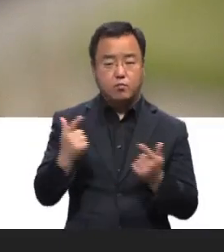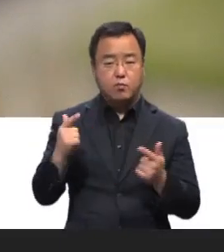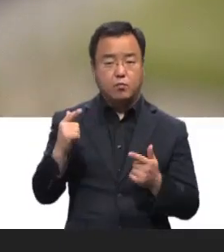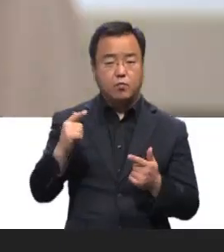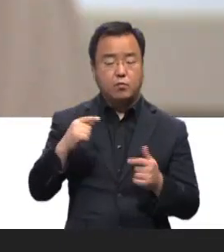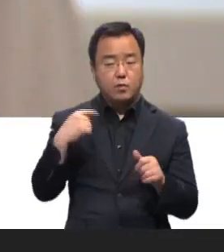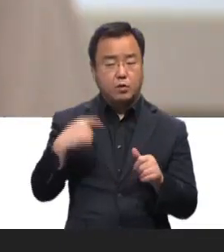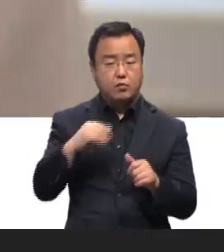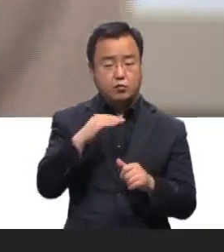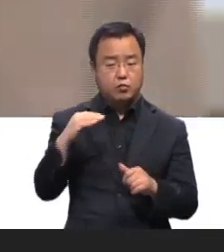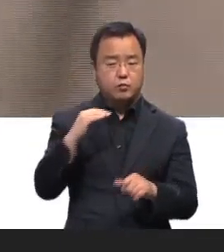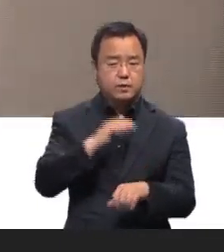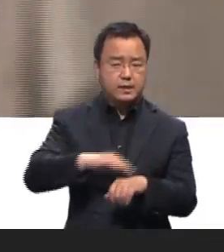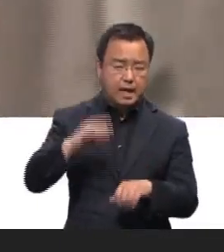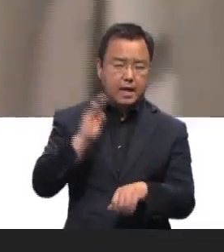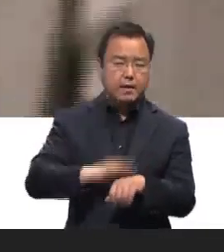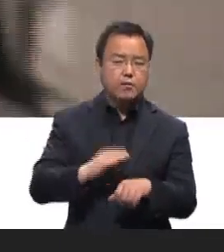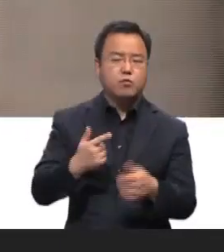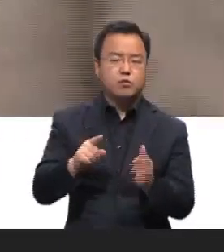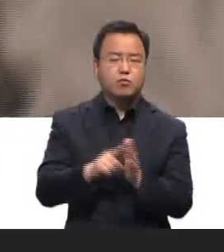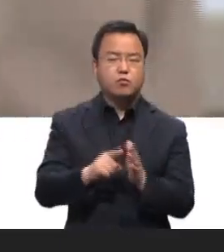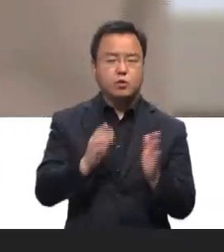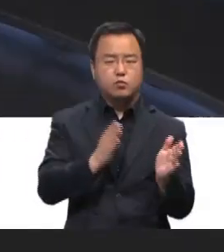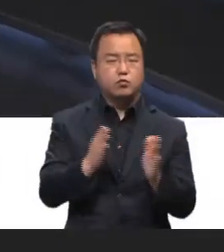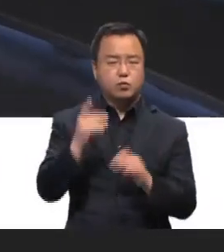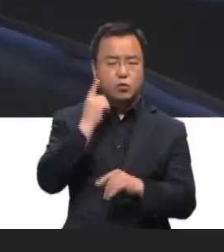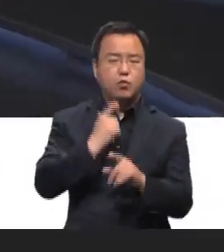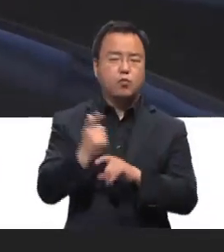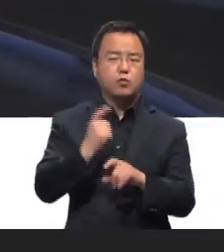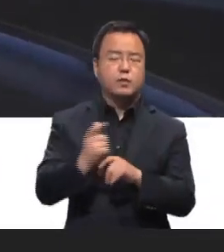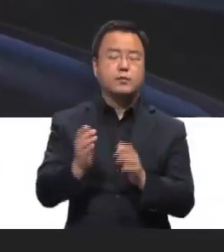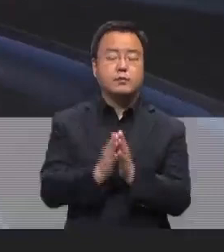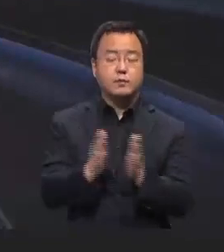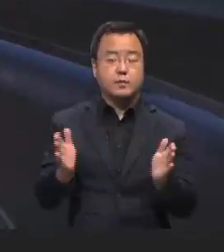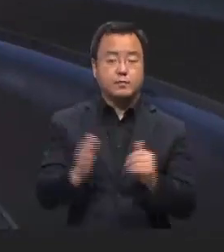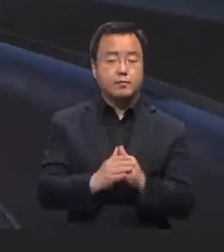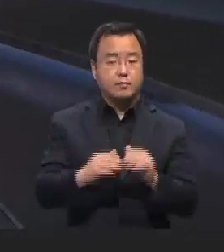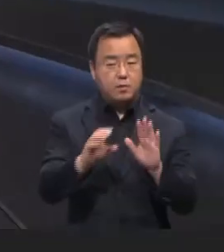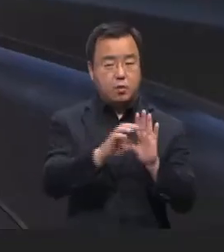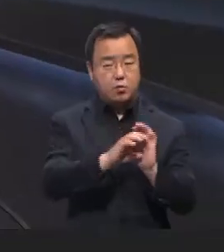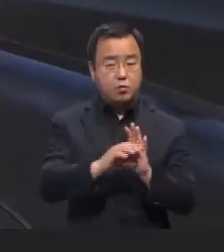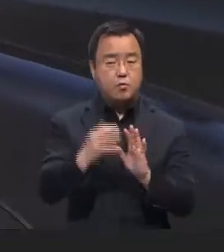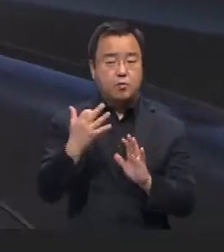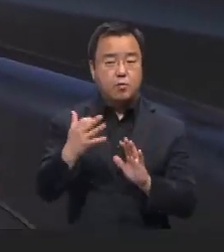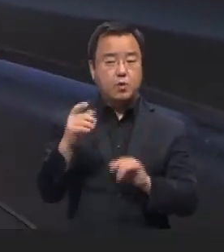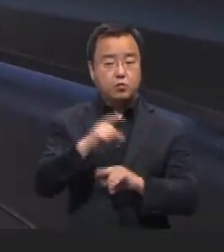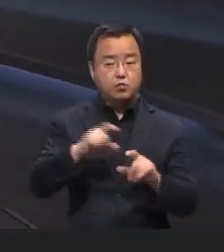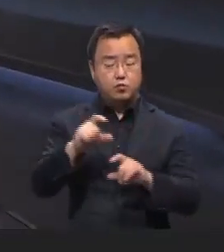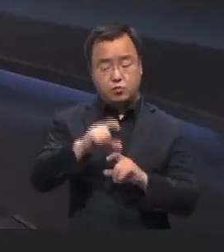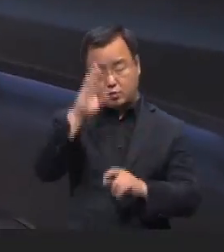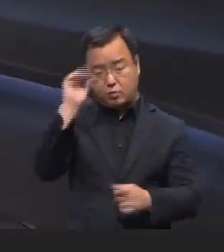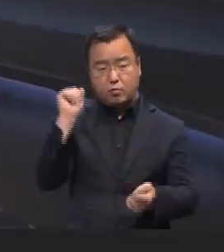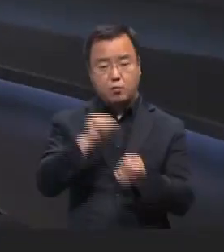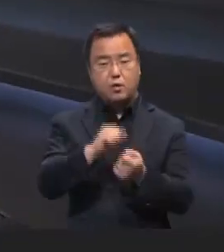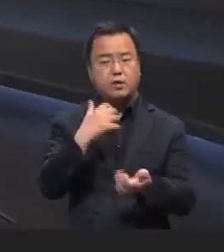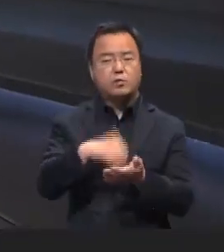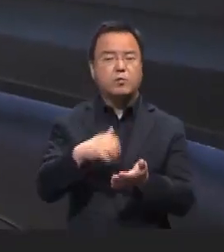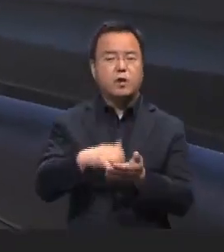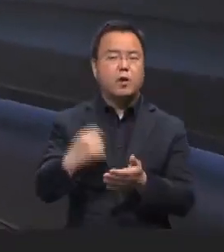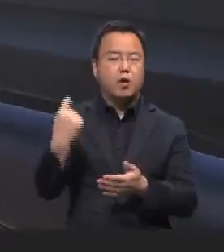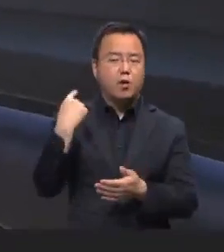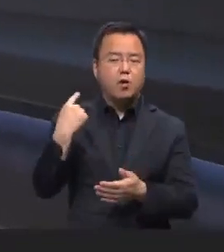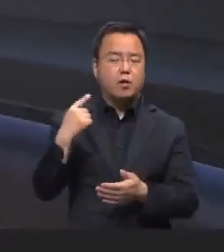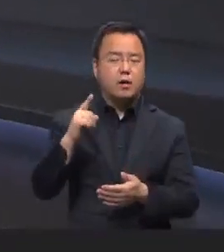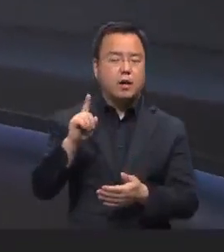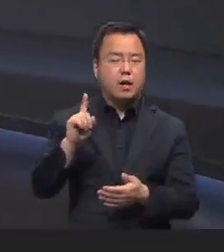교회가 좀 고민을 시작했습니다 예 자 코론 알고 추가 확장자 숫자가 어제 한타 리스트로 좀 떨어졌는데 등